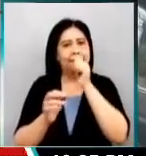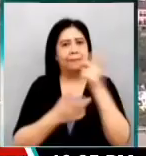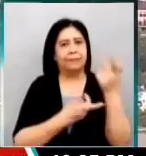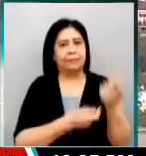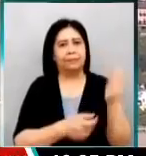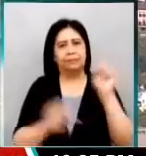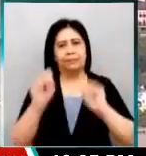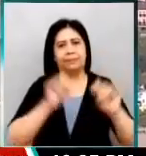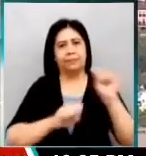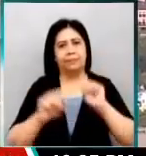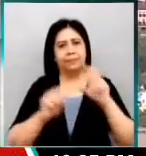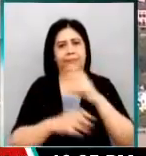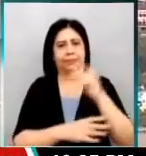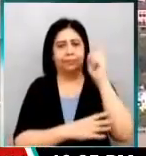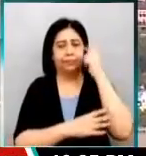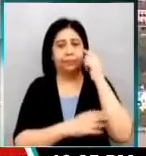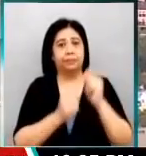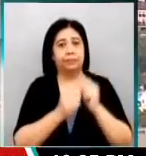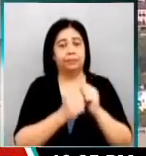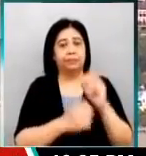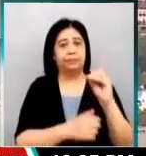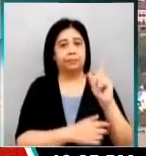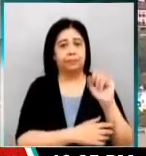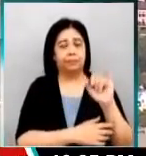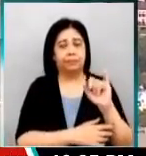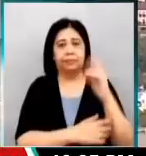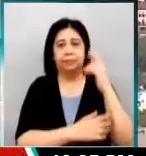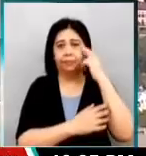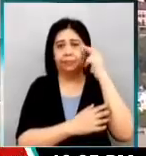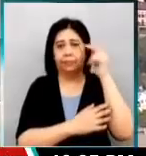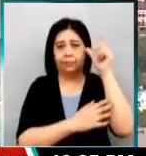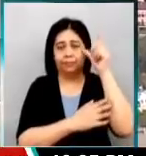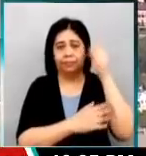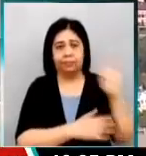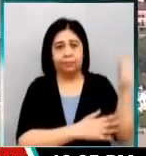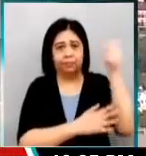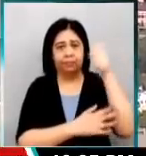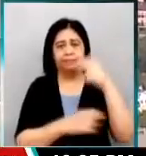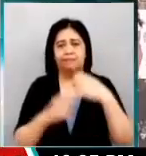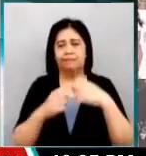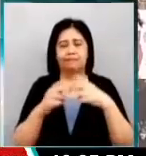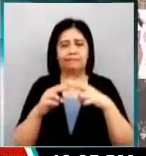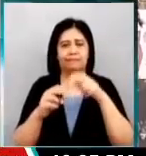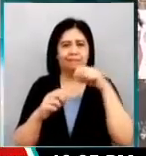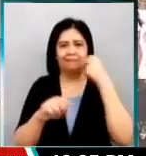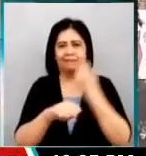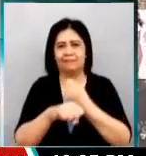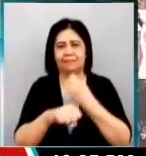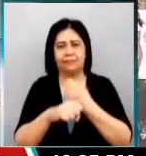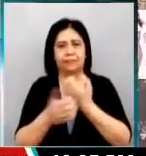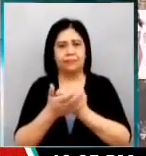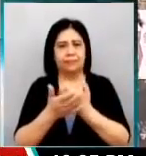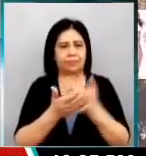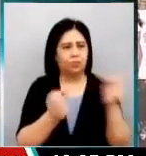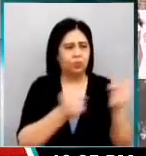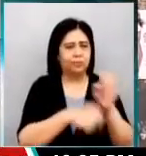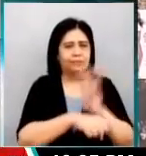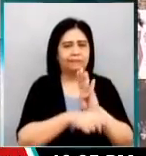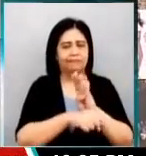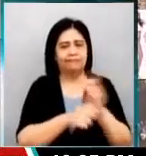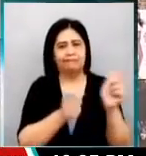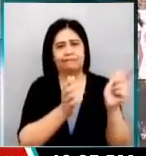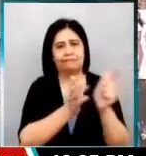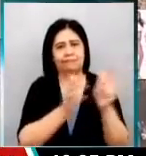gobyerno. Maging si DTI Secretary Ramon Lopez, sinabing kahit hindi na kaya ng ekonomiya at maliliit na negosyong lockdown, kailangan ng